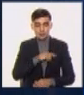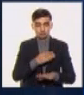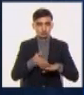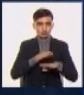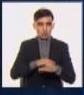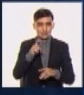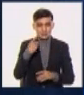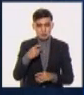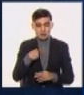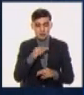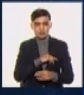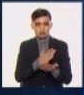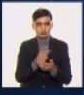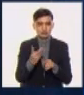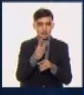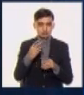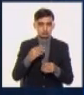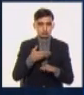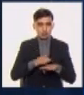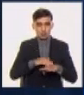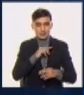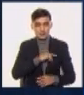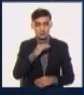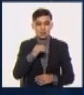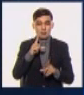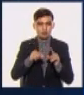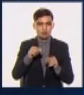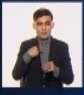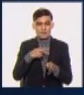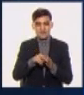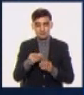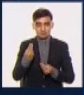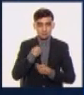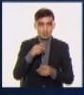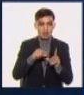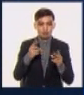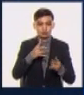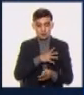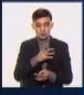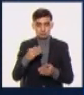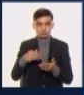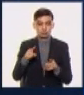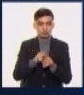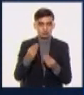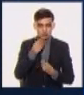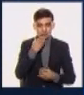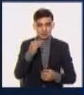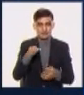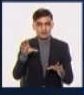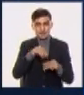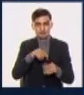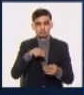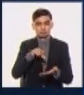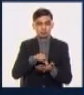тяжелыми химикатами при двойной нагрузке. Не получают молочные продукты за вредность. Медики буквально устроили бунт и отправились со своими требованиями